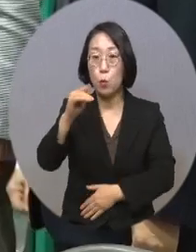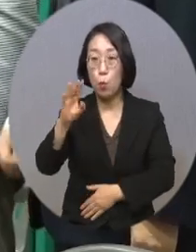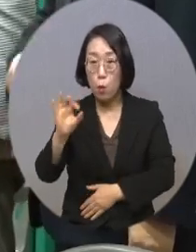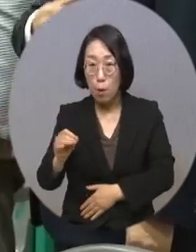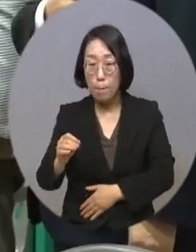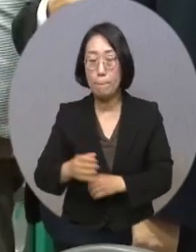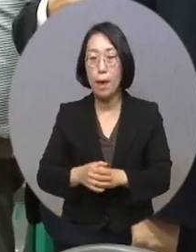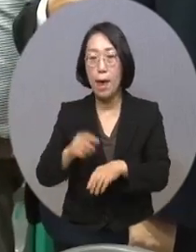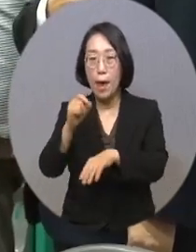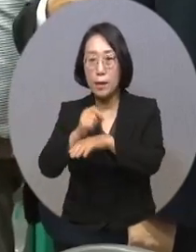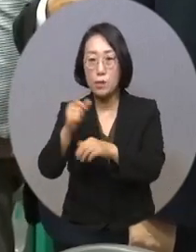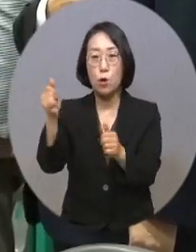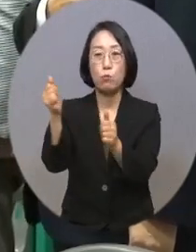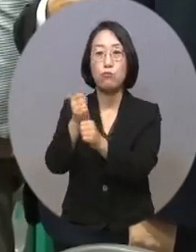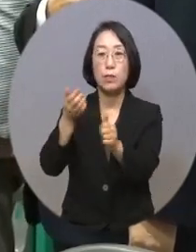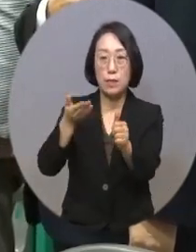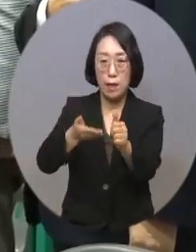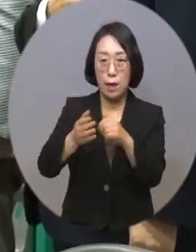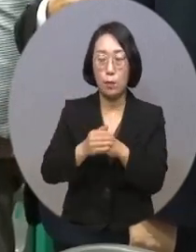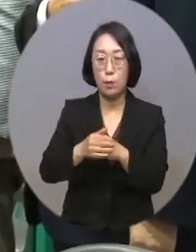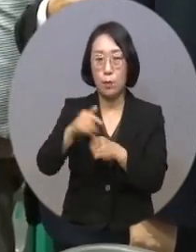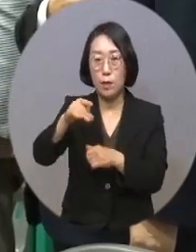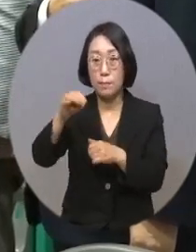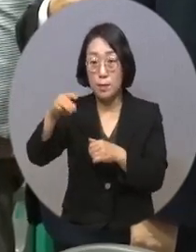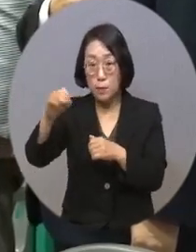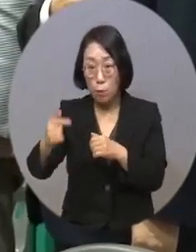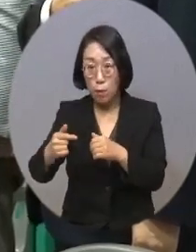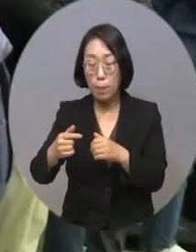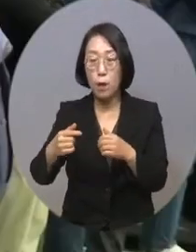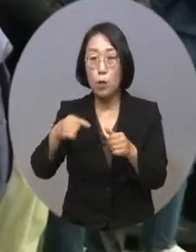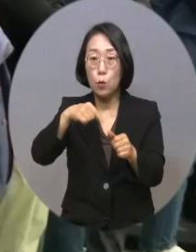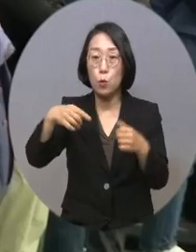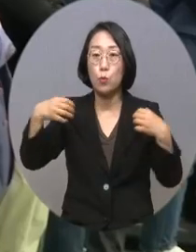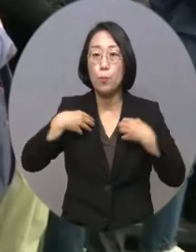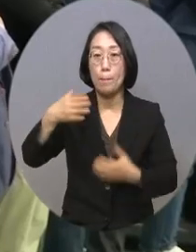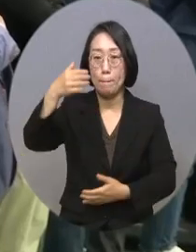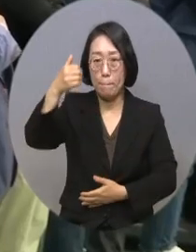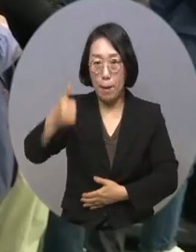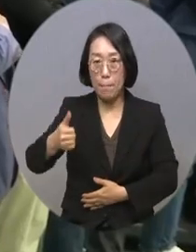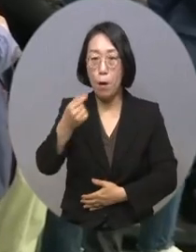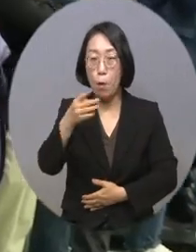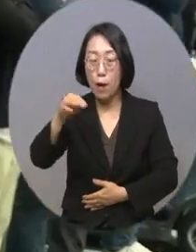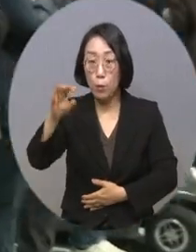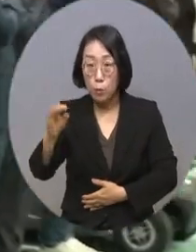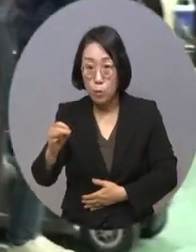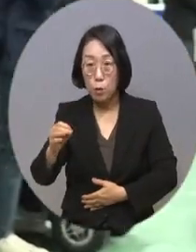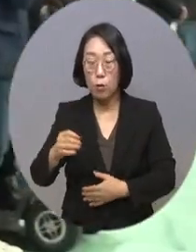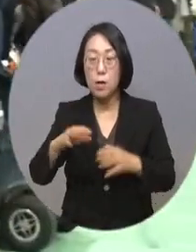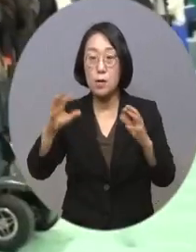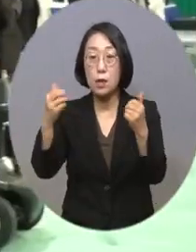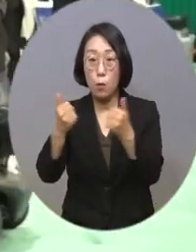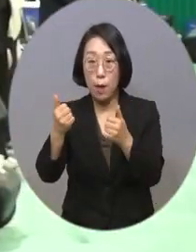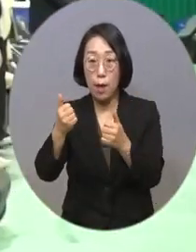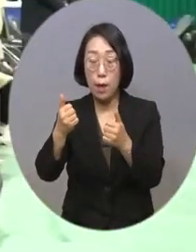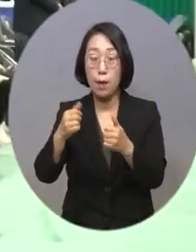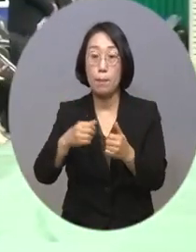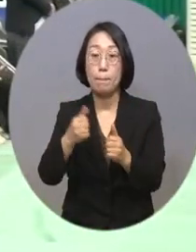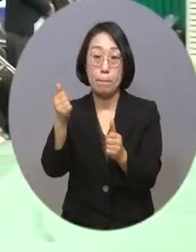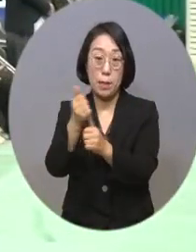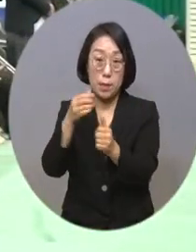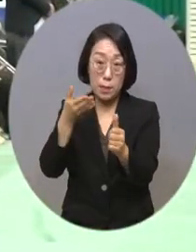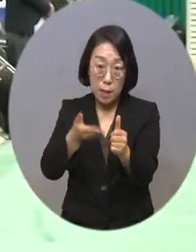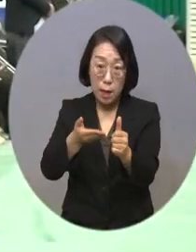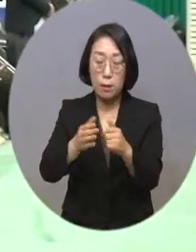전라북도 행정부지사, 김승환 전라북도 교육감, 황영석 전라북도 의회부회장 등 내빈과 30여